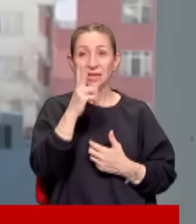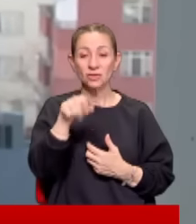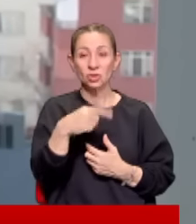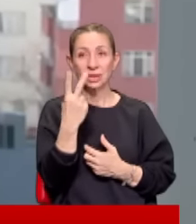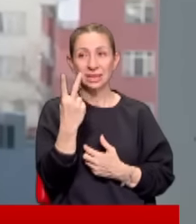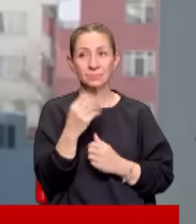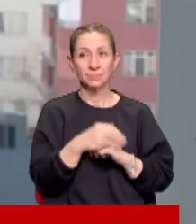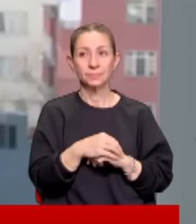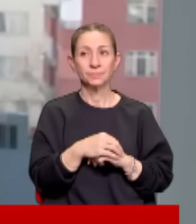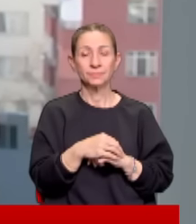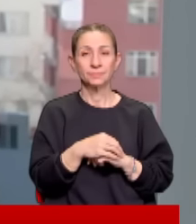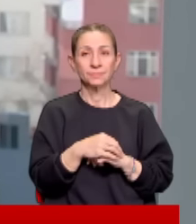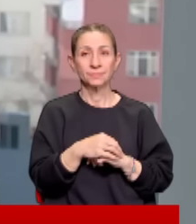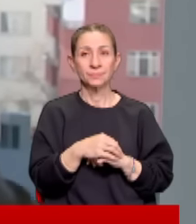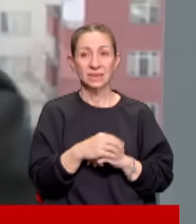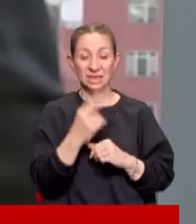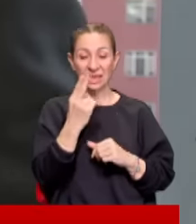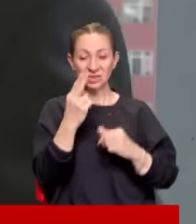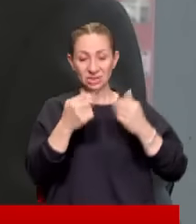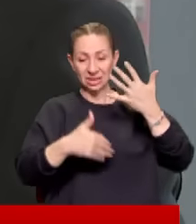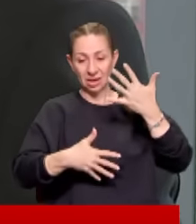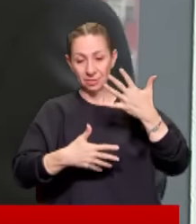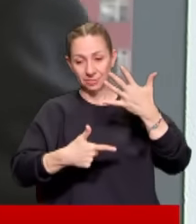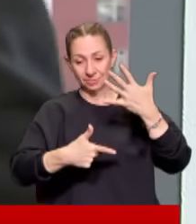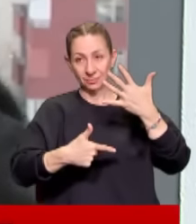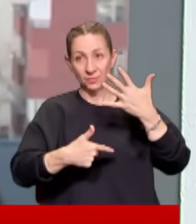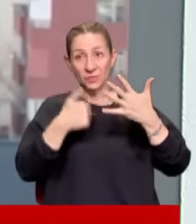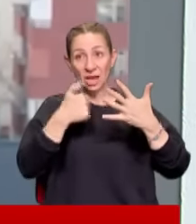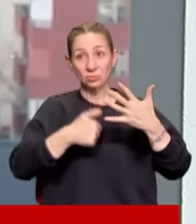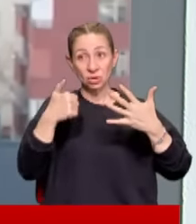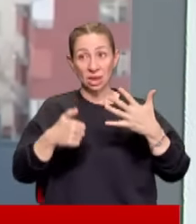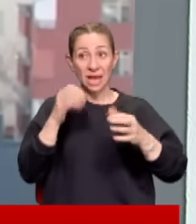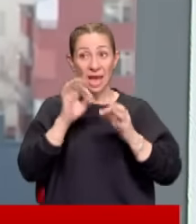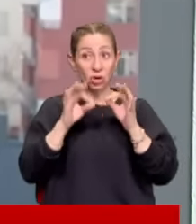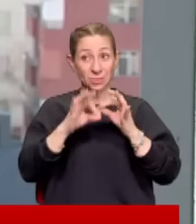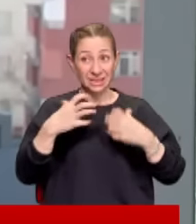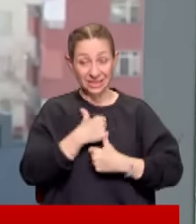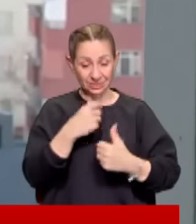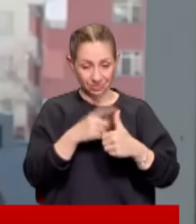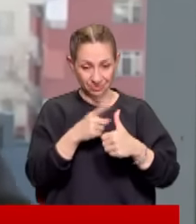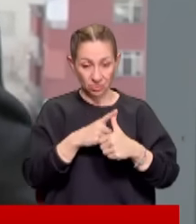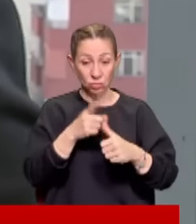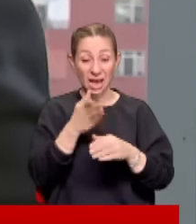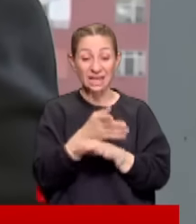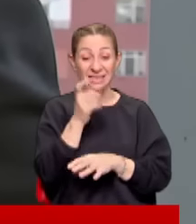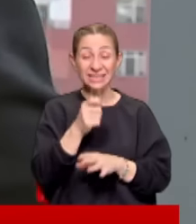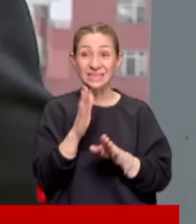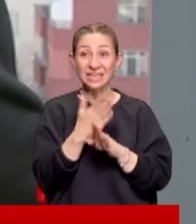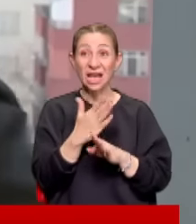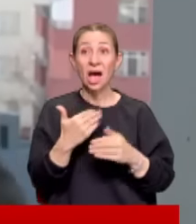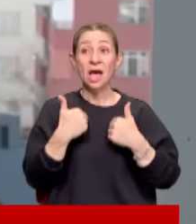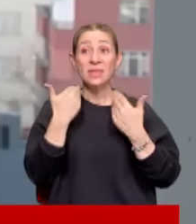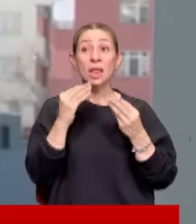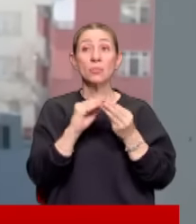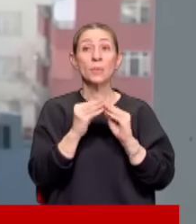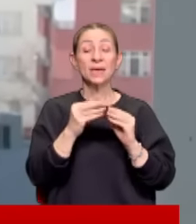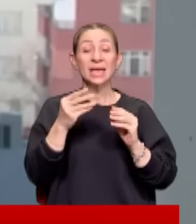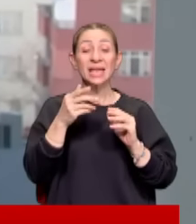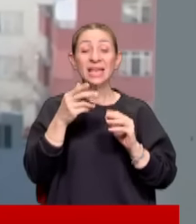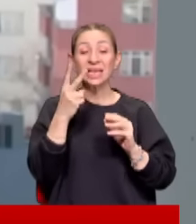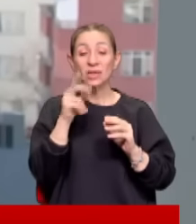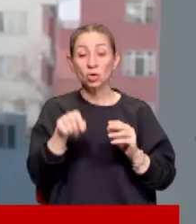%2,2. 7. sırada. 66 ile ekonomik kriz 1. sırada. Bunun asli sebebi adalet problemi